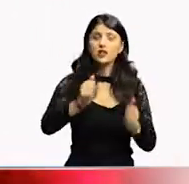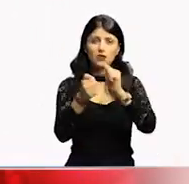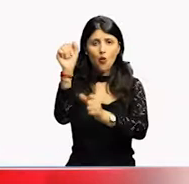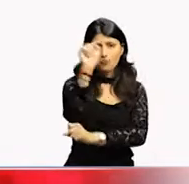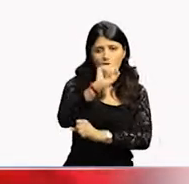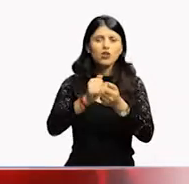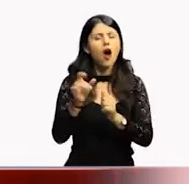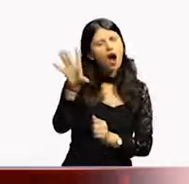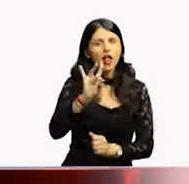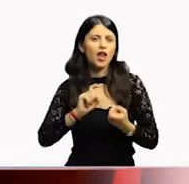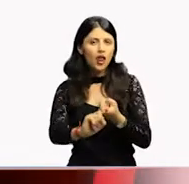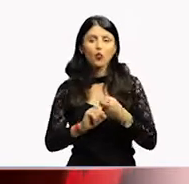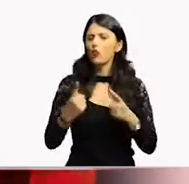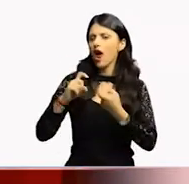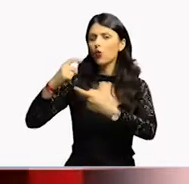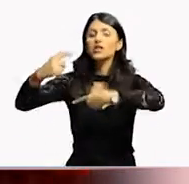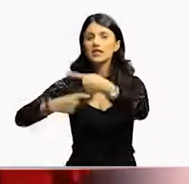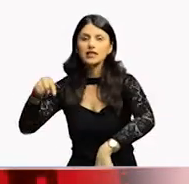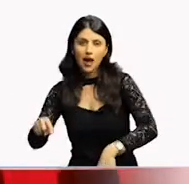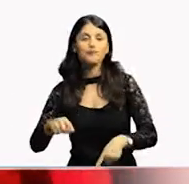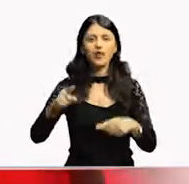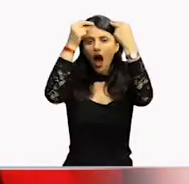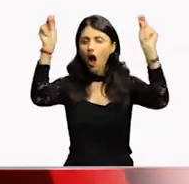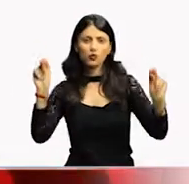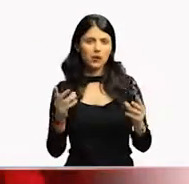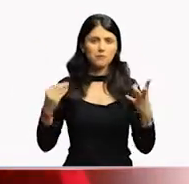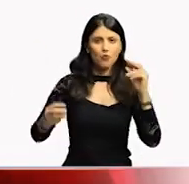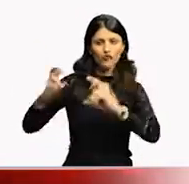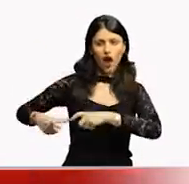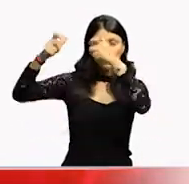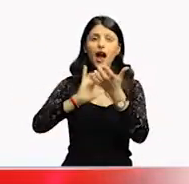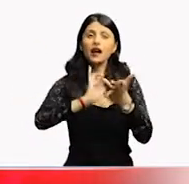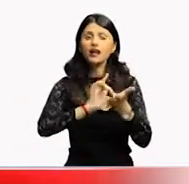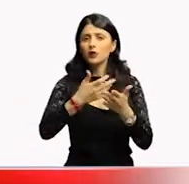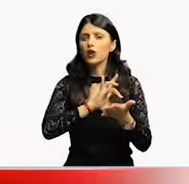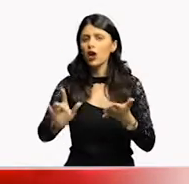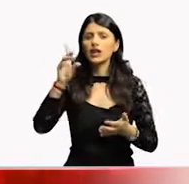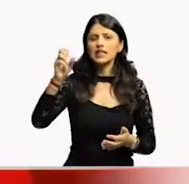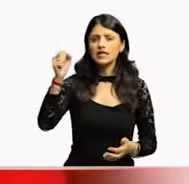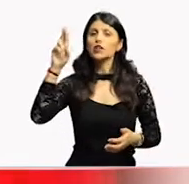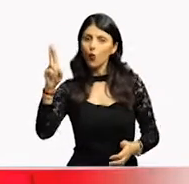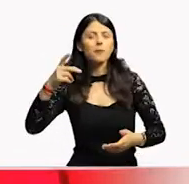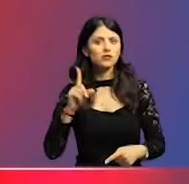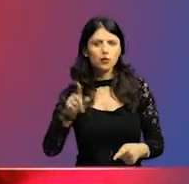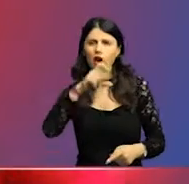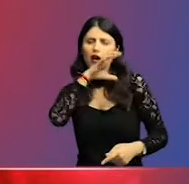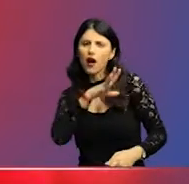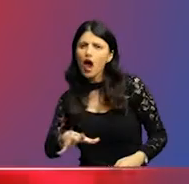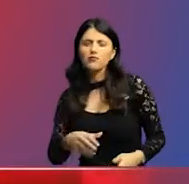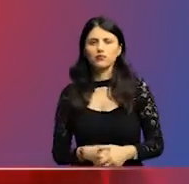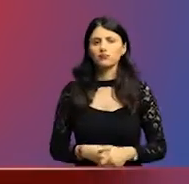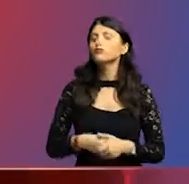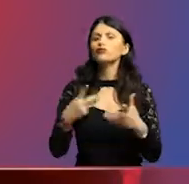Marți, 23 iulie, vor fi transmise mesaje test în localitățile Dornești, Rădăuți, Frătăuții Vechi, Zvorâștea, Zamostea, Șerbăuți,